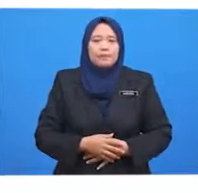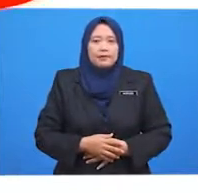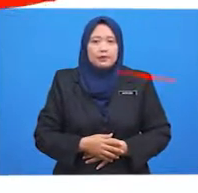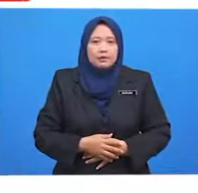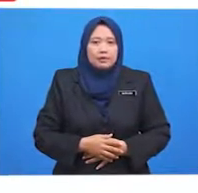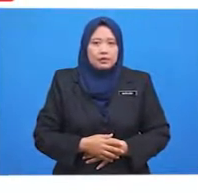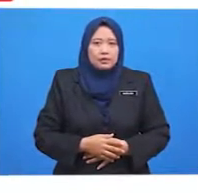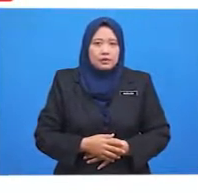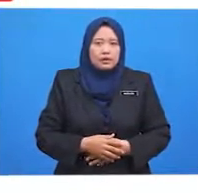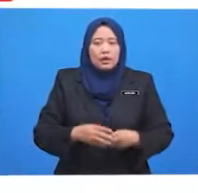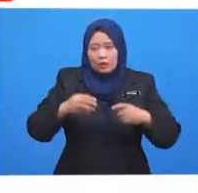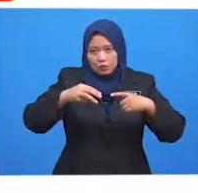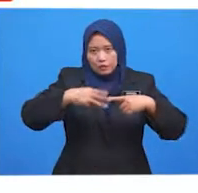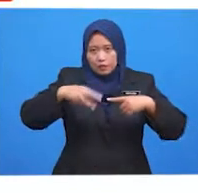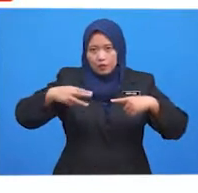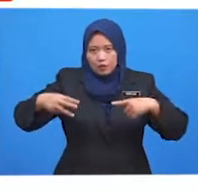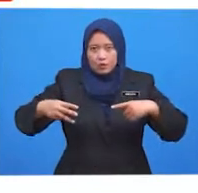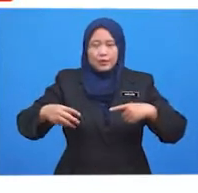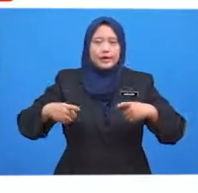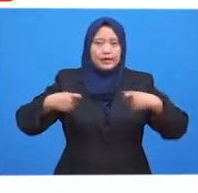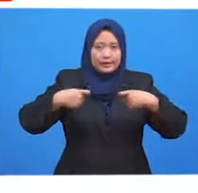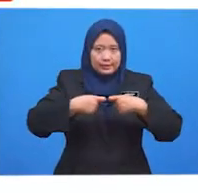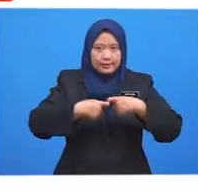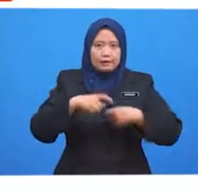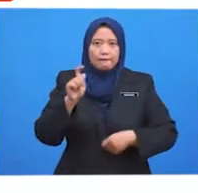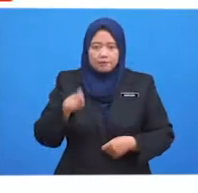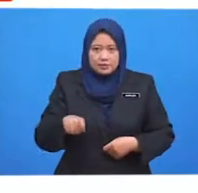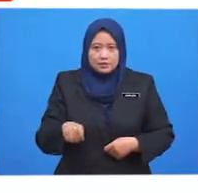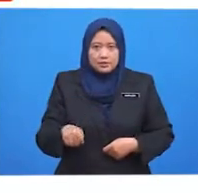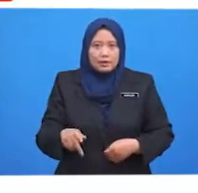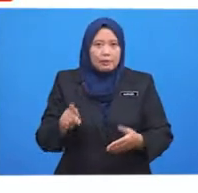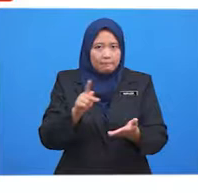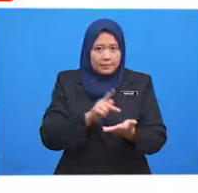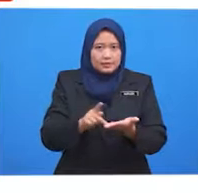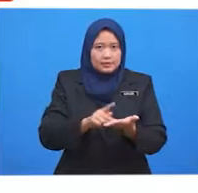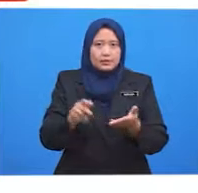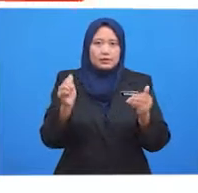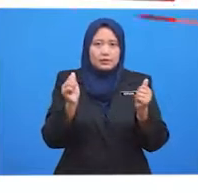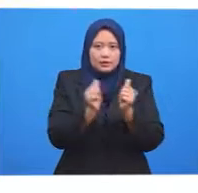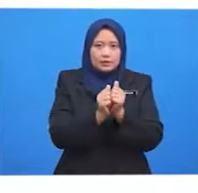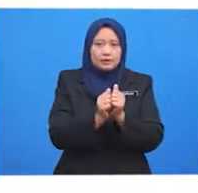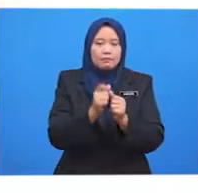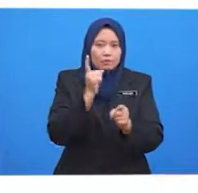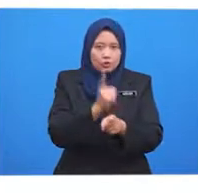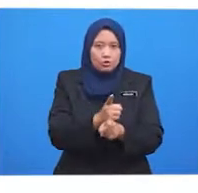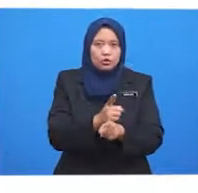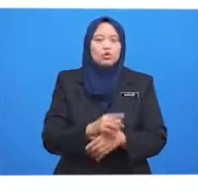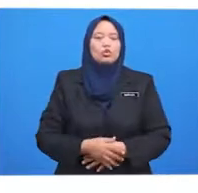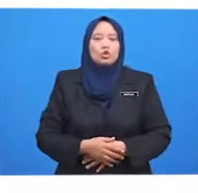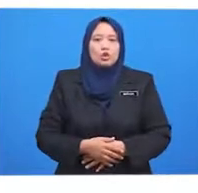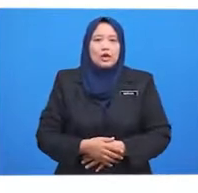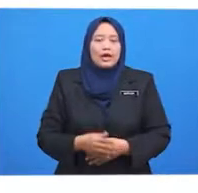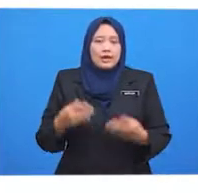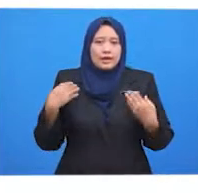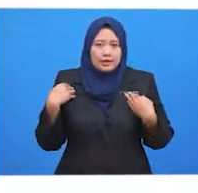Sistem pendawaian elektrik dan penyaluran air hendaklah dipasang dengan betul. Mempunyai bekalan air